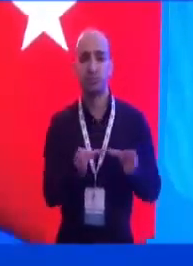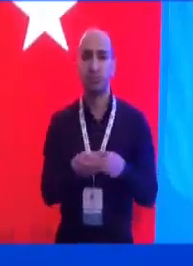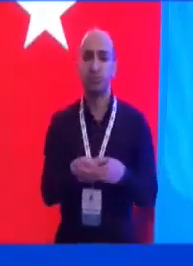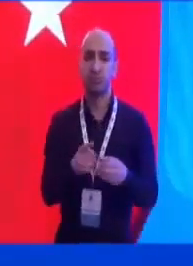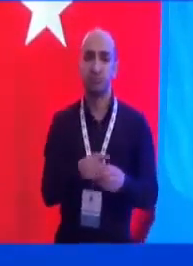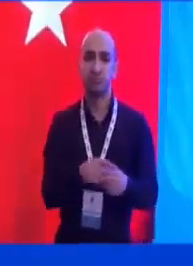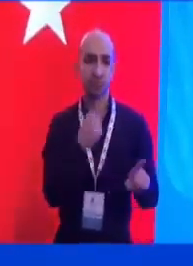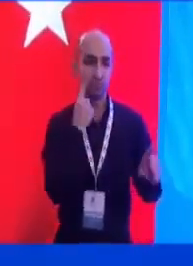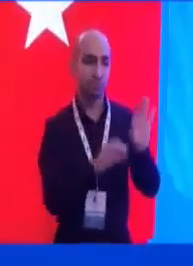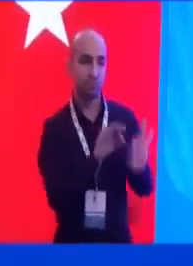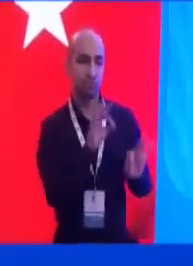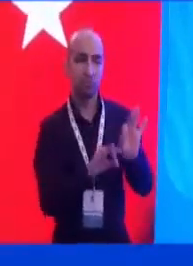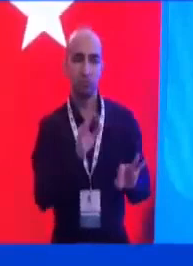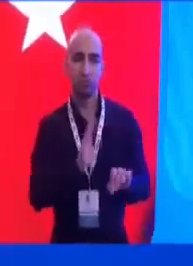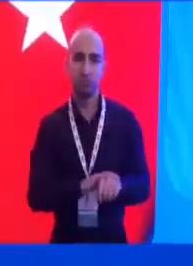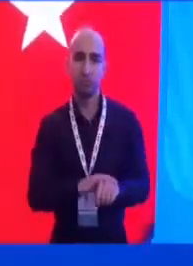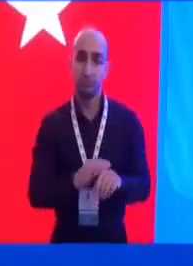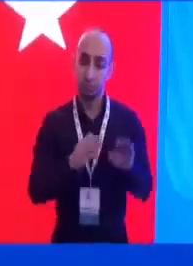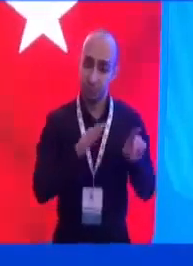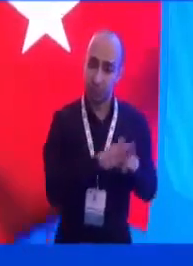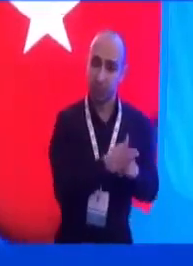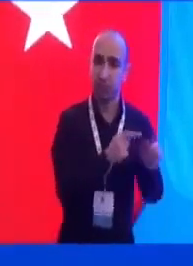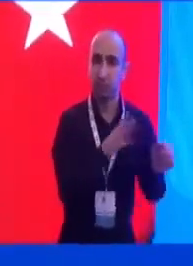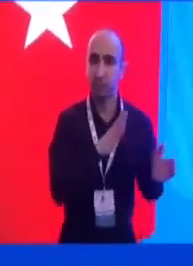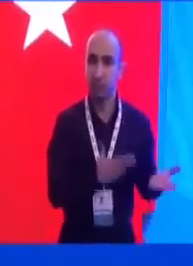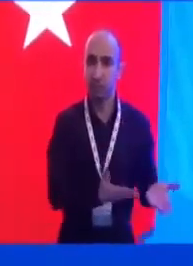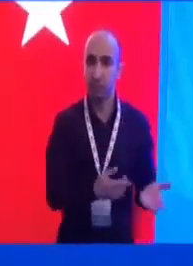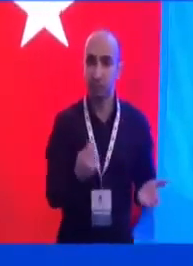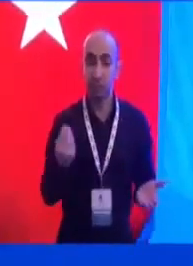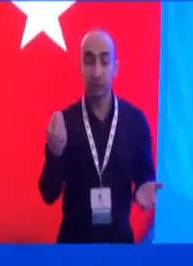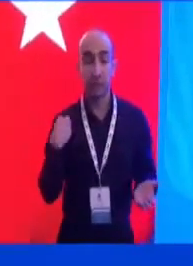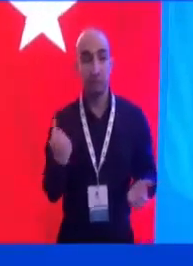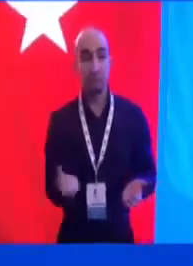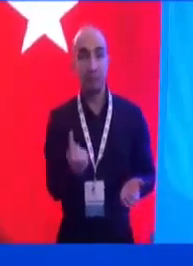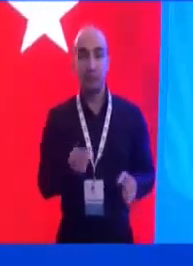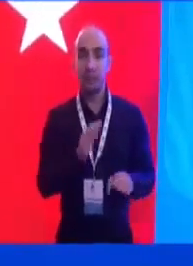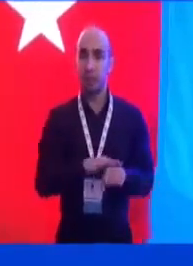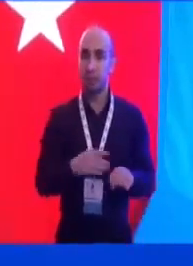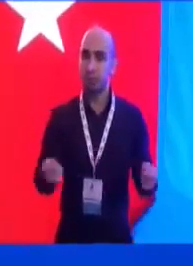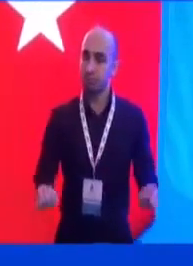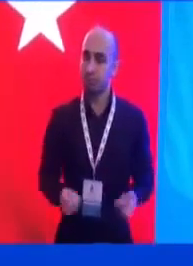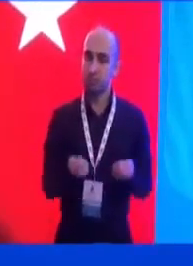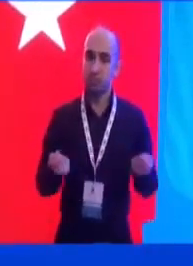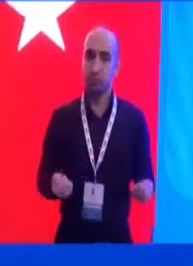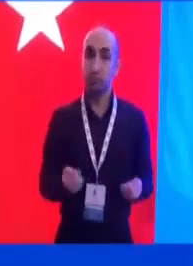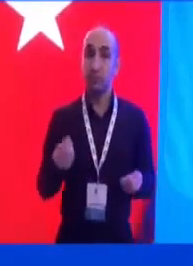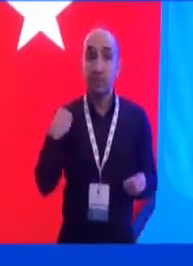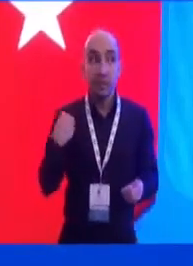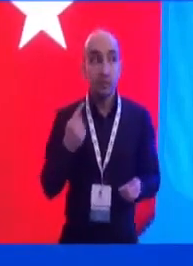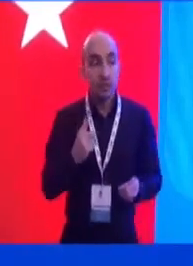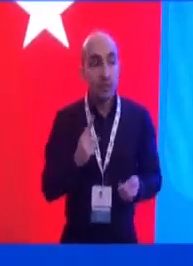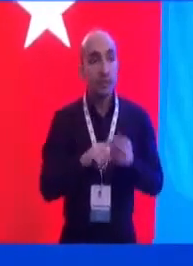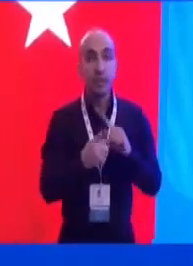ittifakta değerlendirme eğilimi var. Biz yepyeni bir şey yapmaya çalışıyoruz. Yepyeni bir siyasi